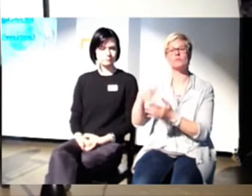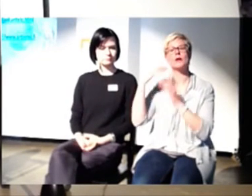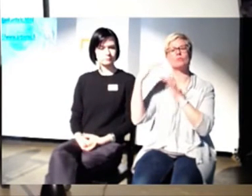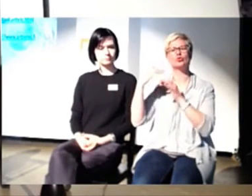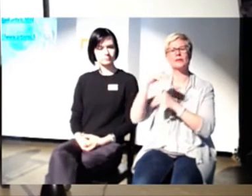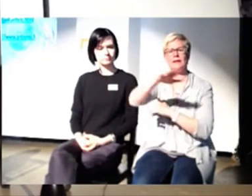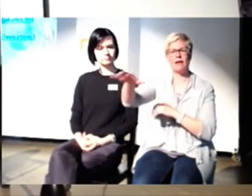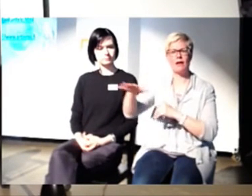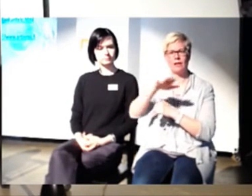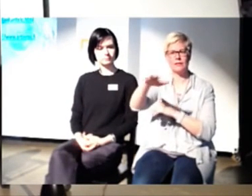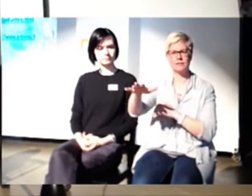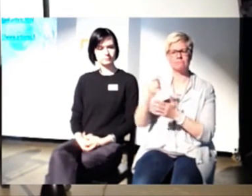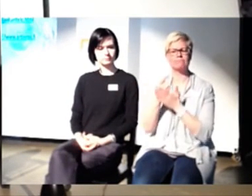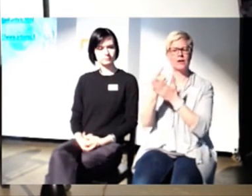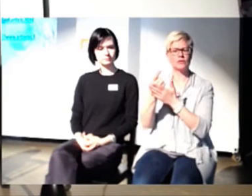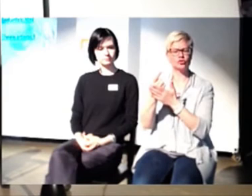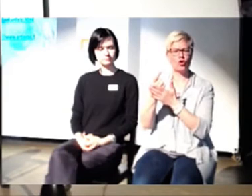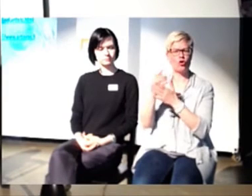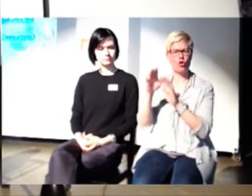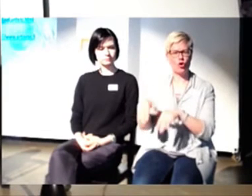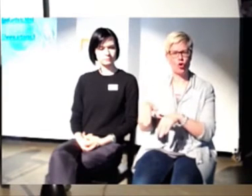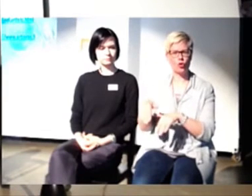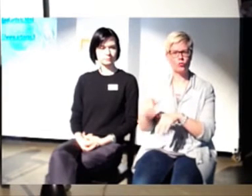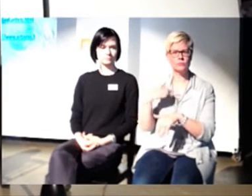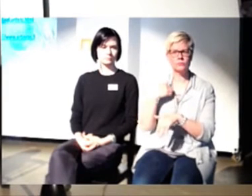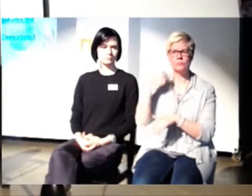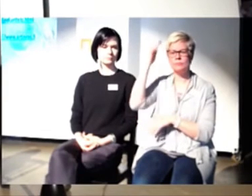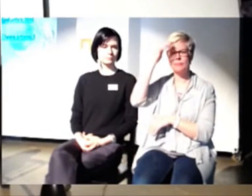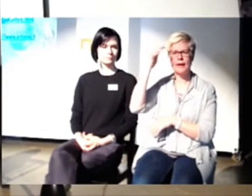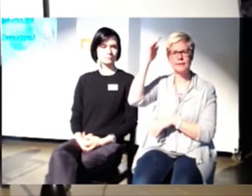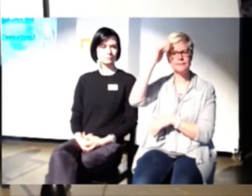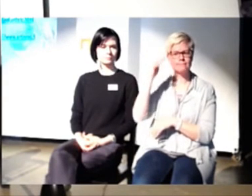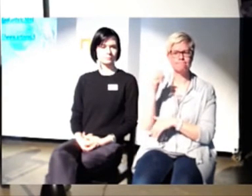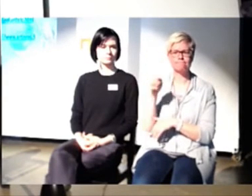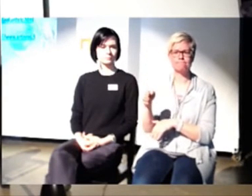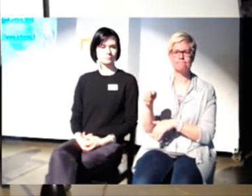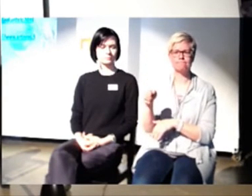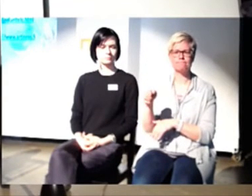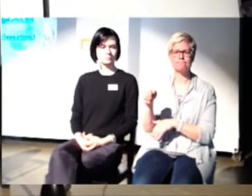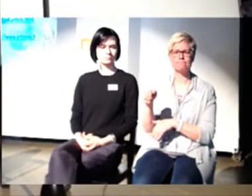mutta mun käsittääkseni heillä ei välttämättä ole kuitenkaan tarjota niin kuin,